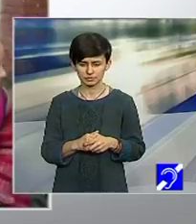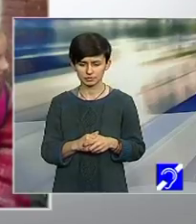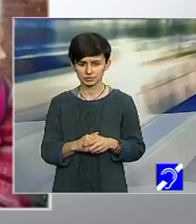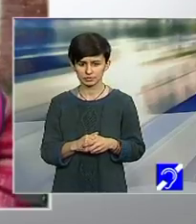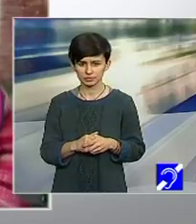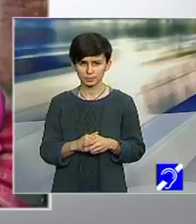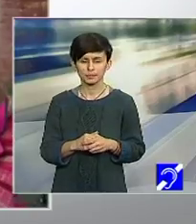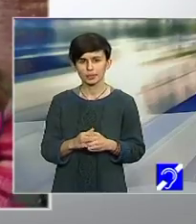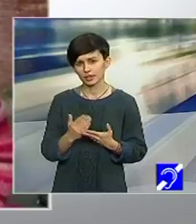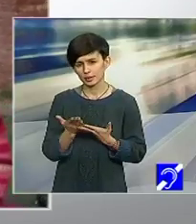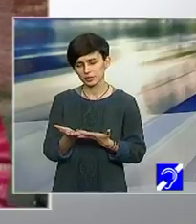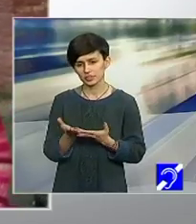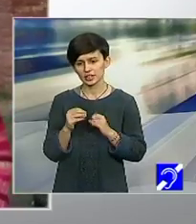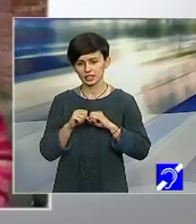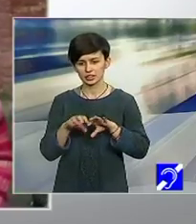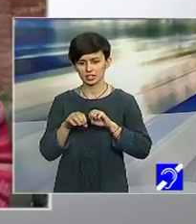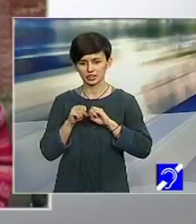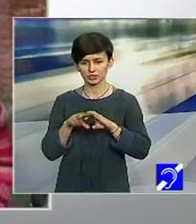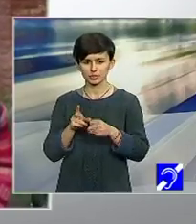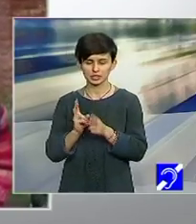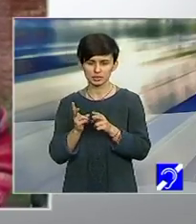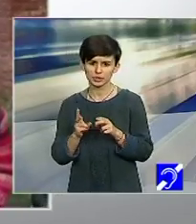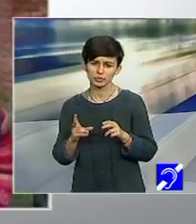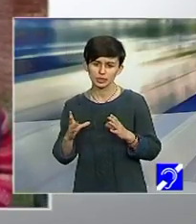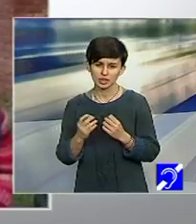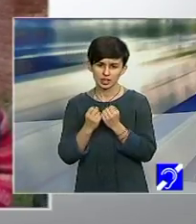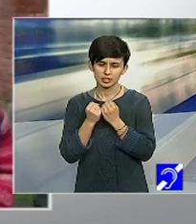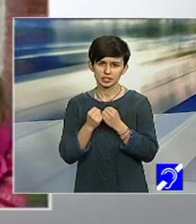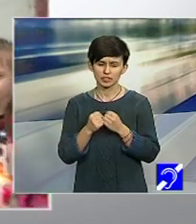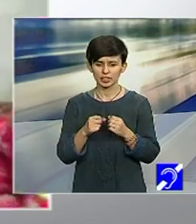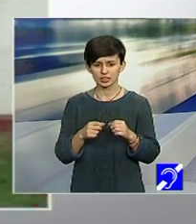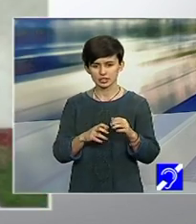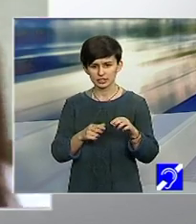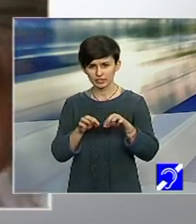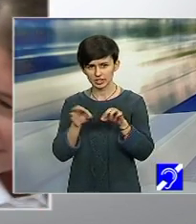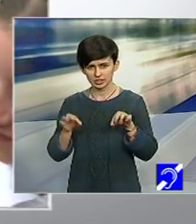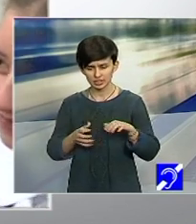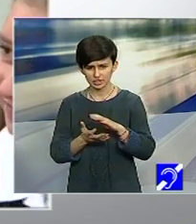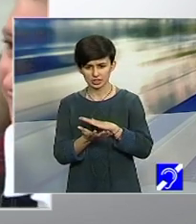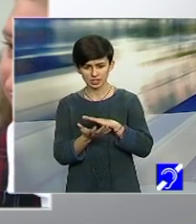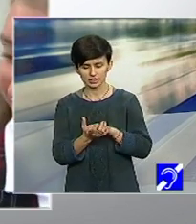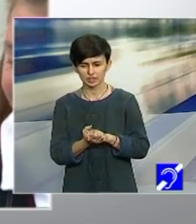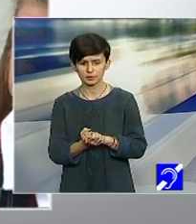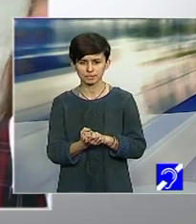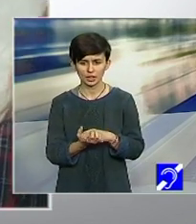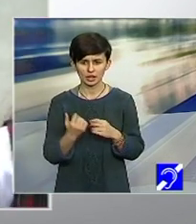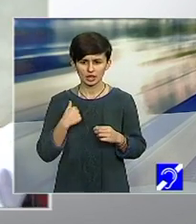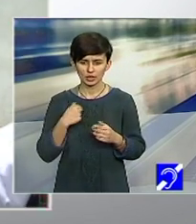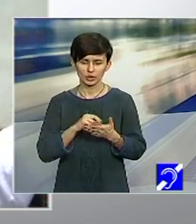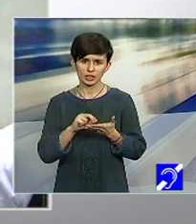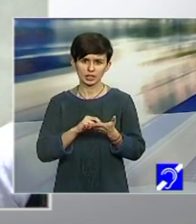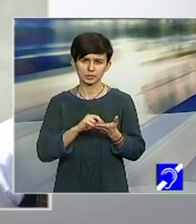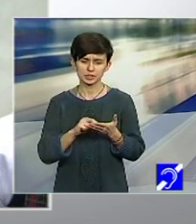Am dat câteva informații despre el și cum a evadat din lagăr. Păi, am scris și eu despre Kazimir Piefkoxi,